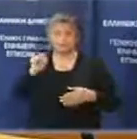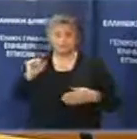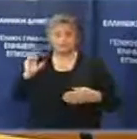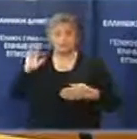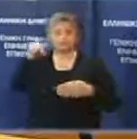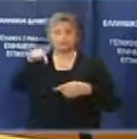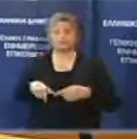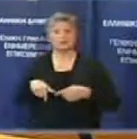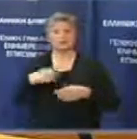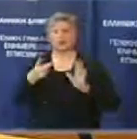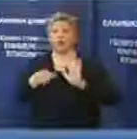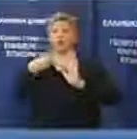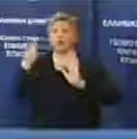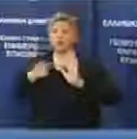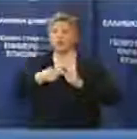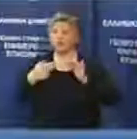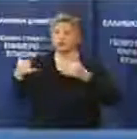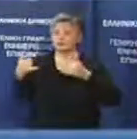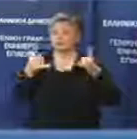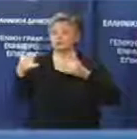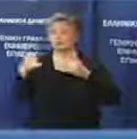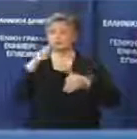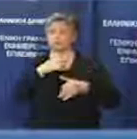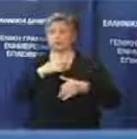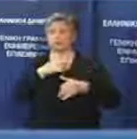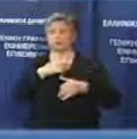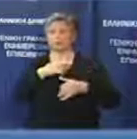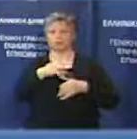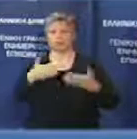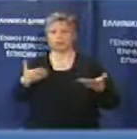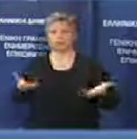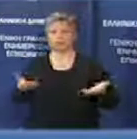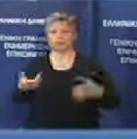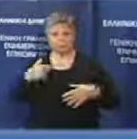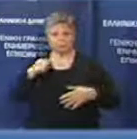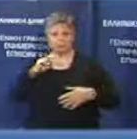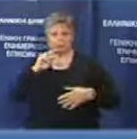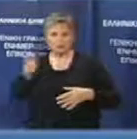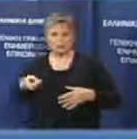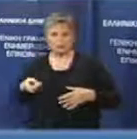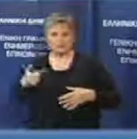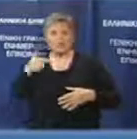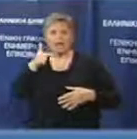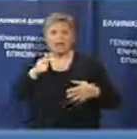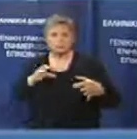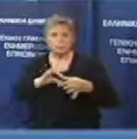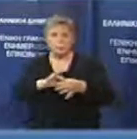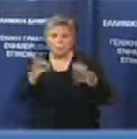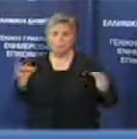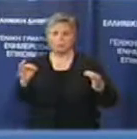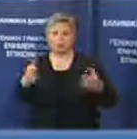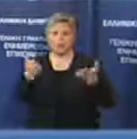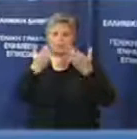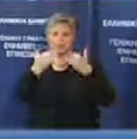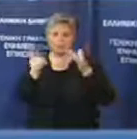λύση. Αυτό που σας είπα εγώ ότι δεν υπάρχει θέμα κυβερνητικής συνοχής το είπε και ο κύριος Καμένος πριν από περίπου 1/4 που έκανε τη δήλωσή